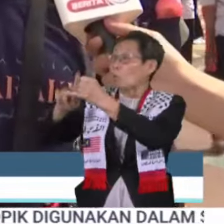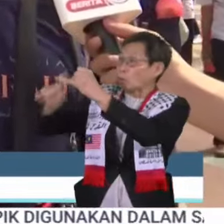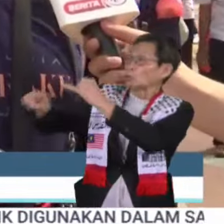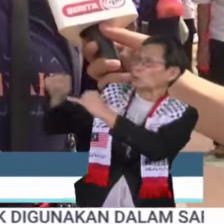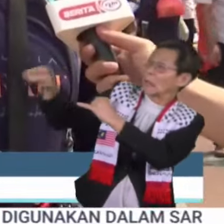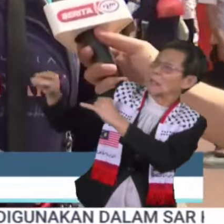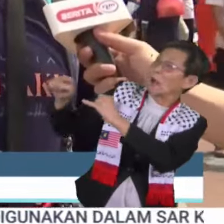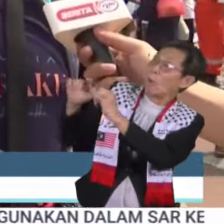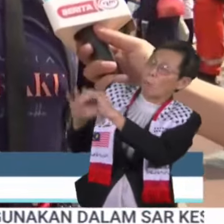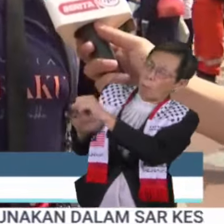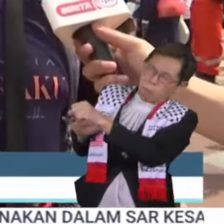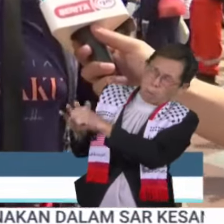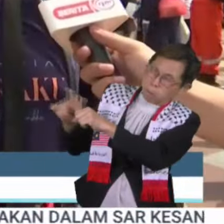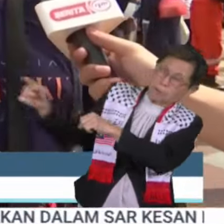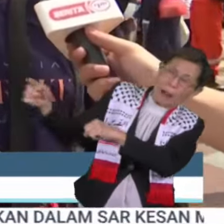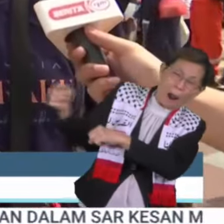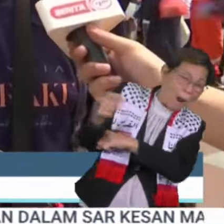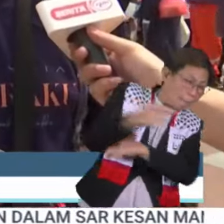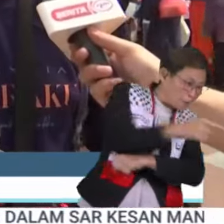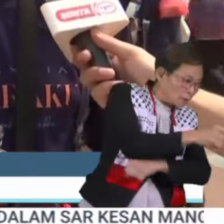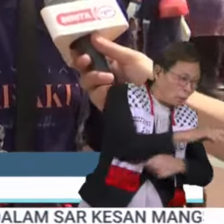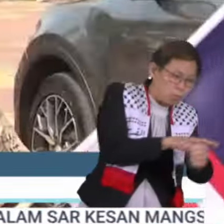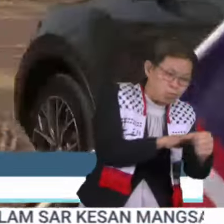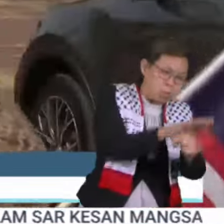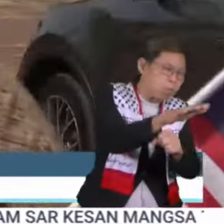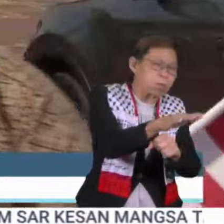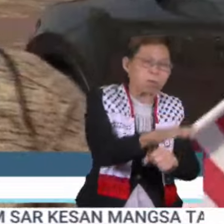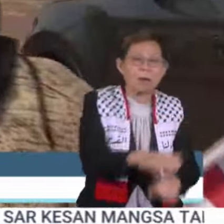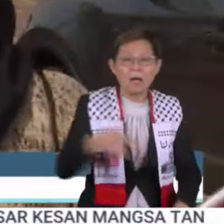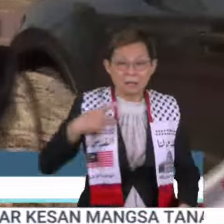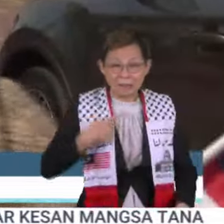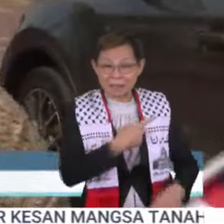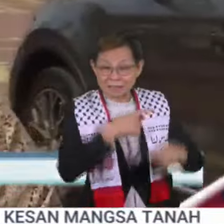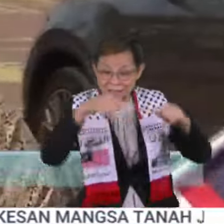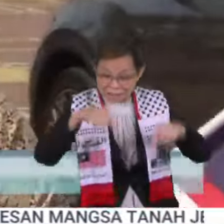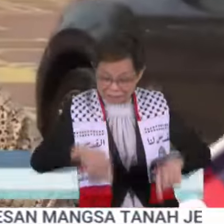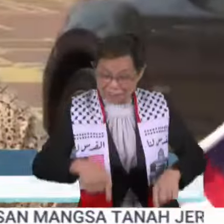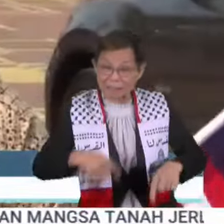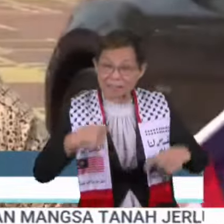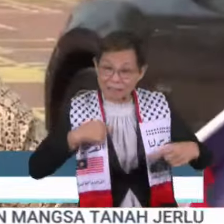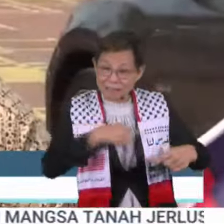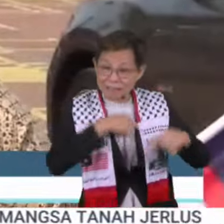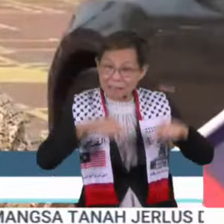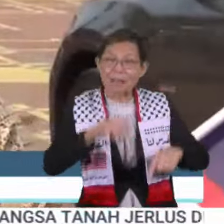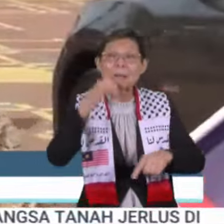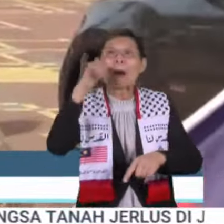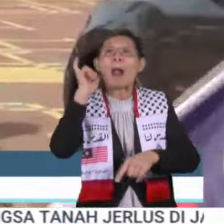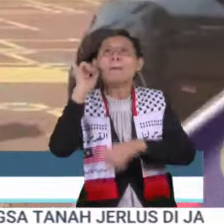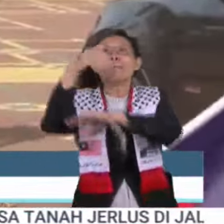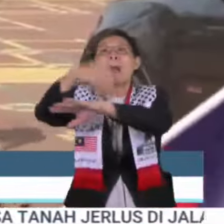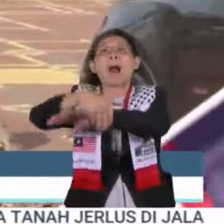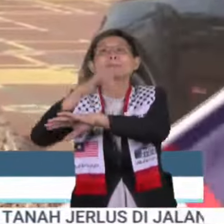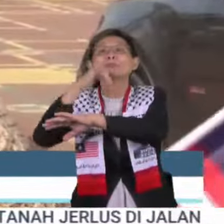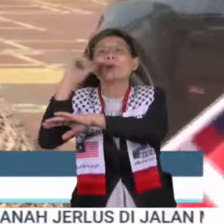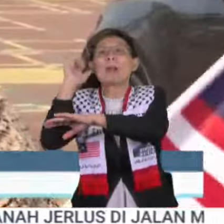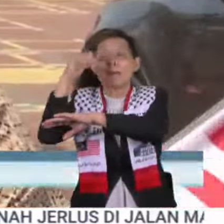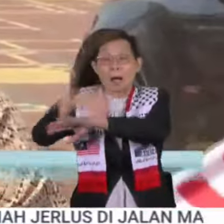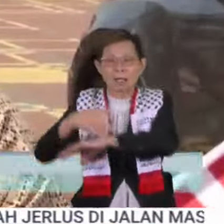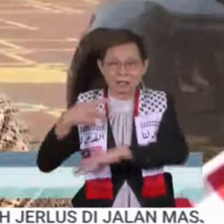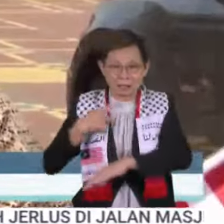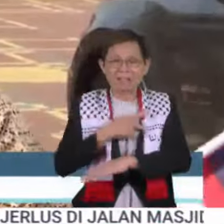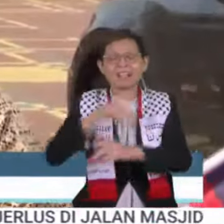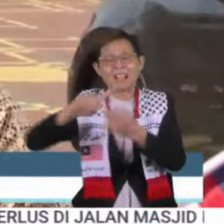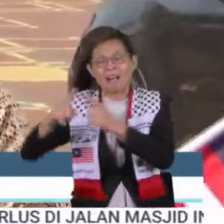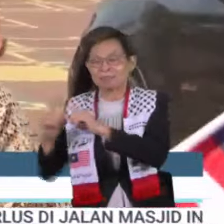penuh. Senang. Kita orang kat sini dari malam tadi. So kita datang